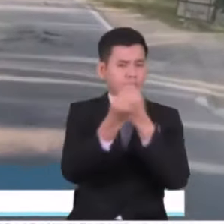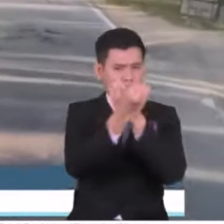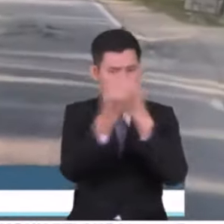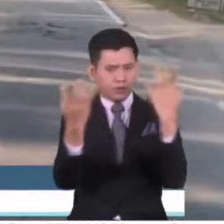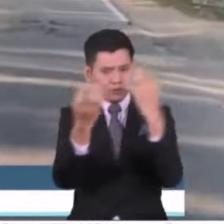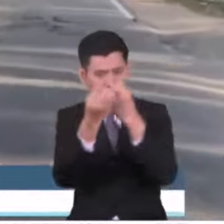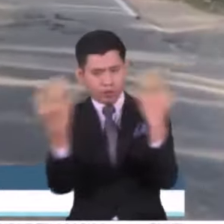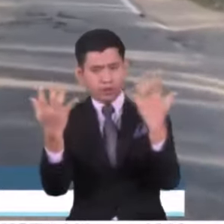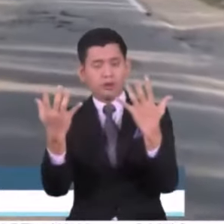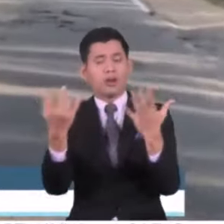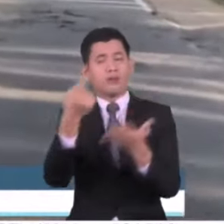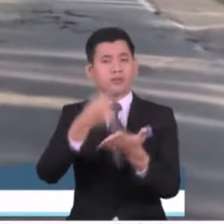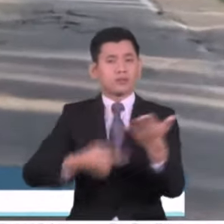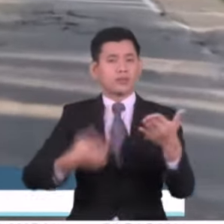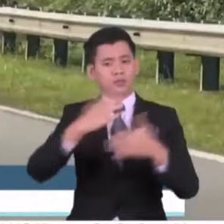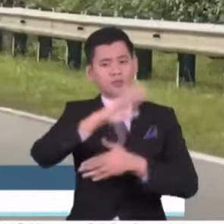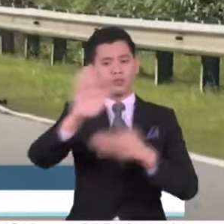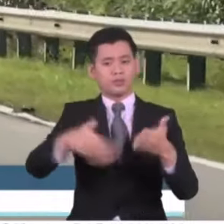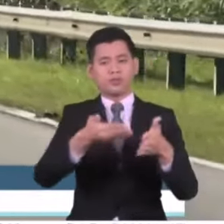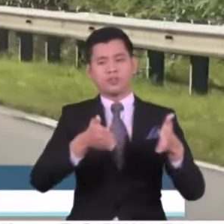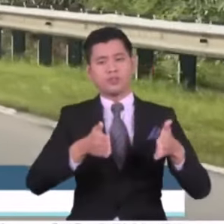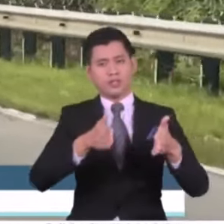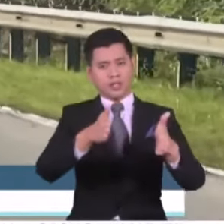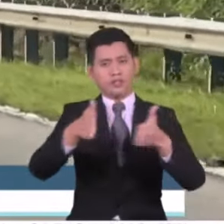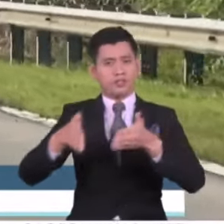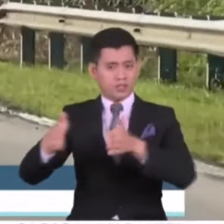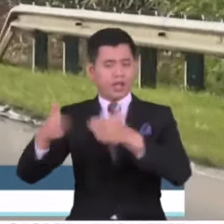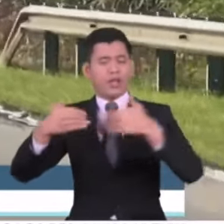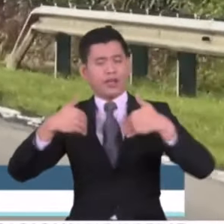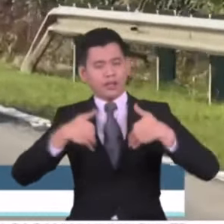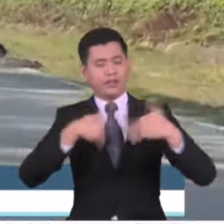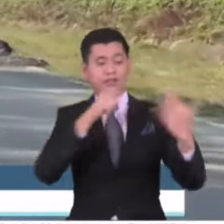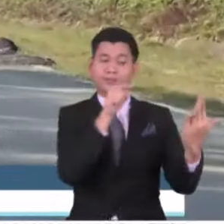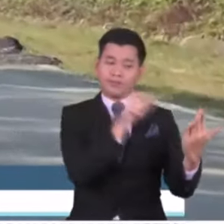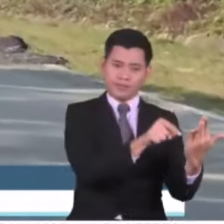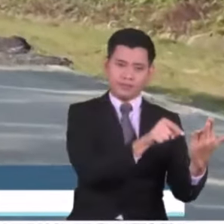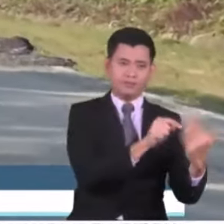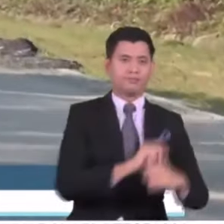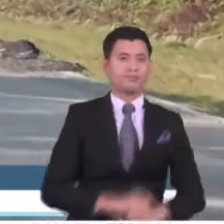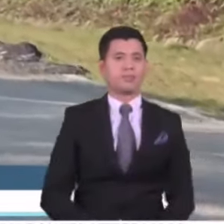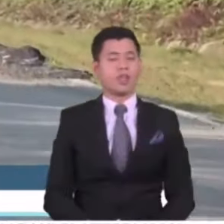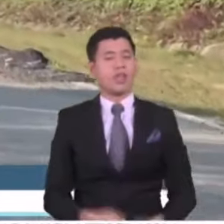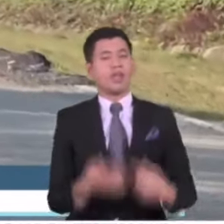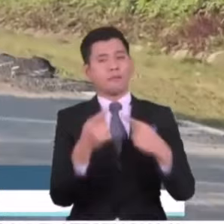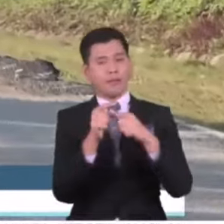juga terbuka bagi semua jenis jalan raya yang ada di Malaysia.